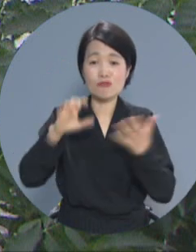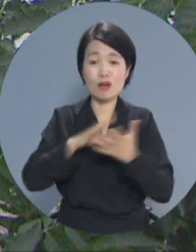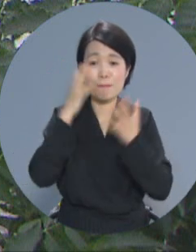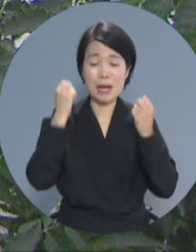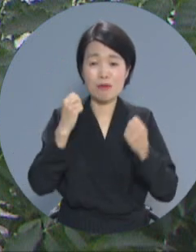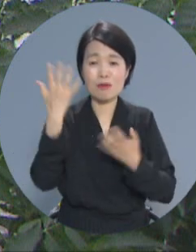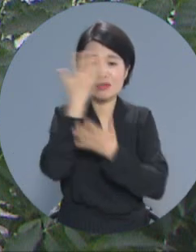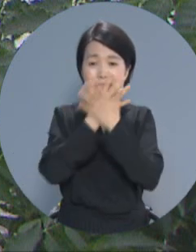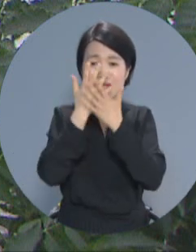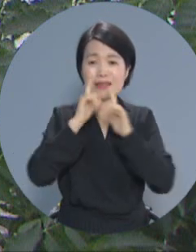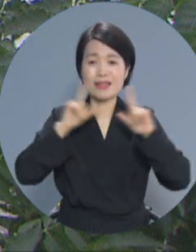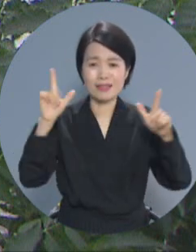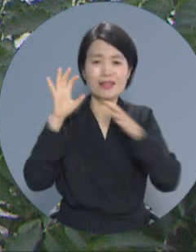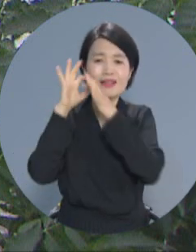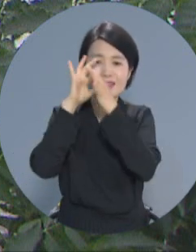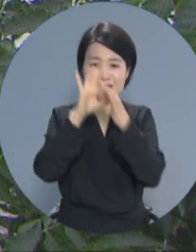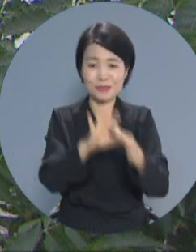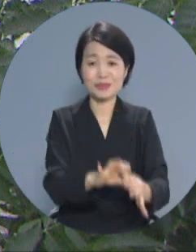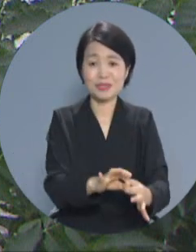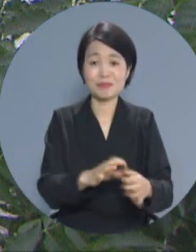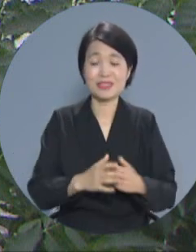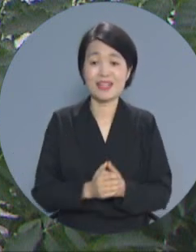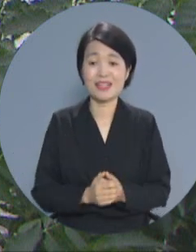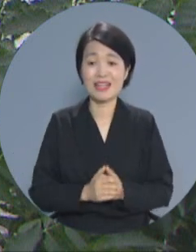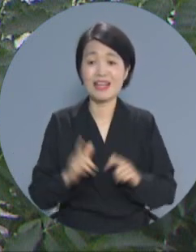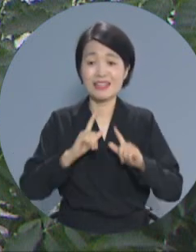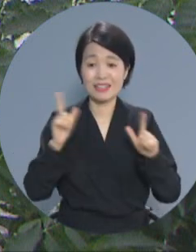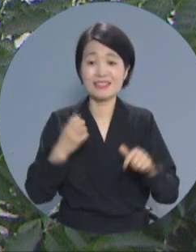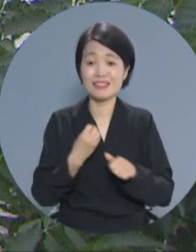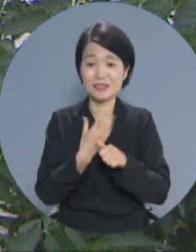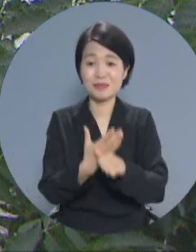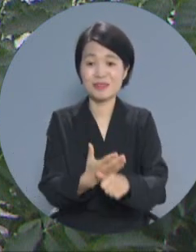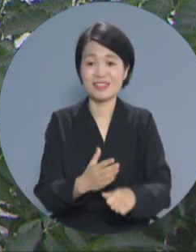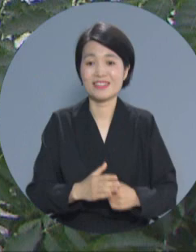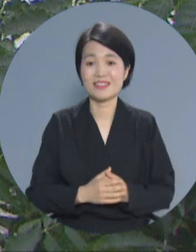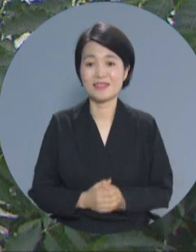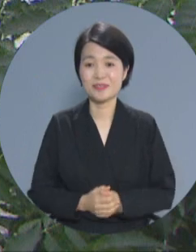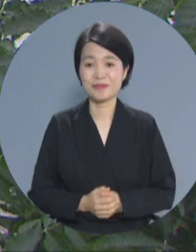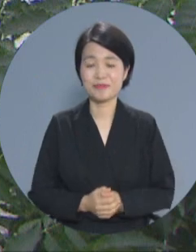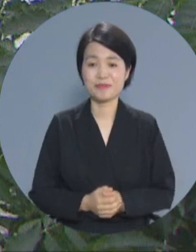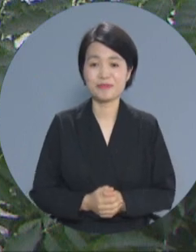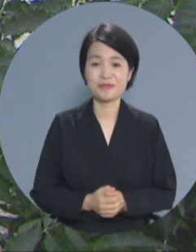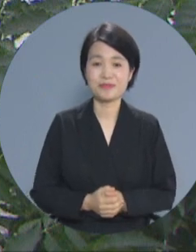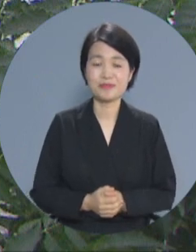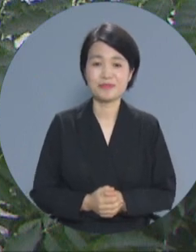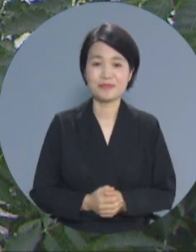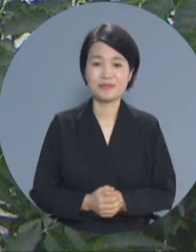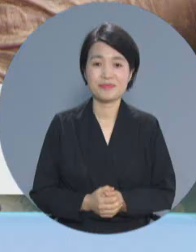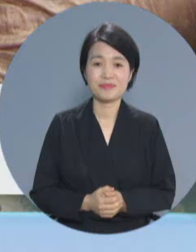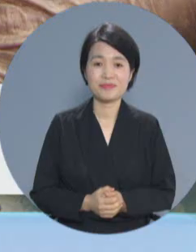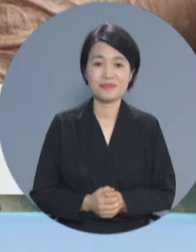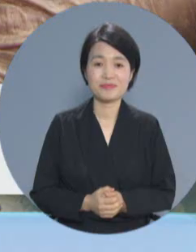흐린 날씨가 이어질 것으로 보입니다. 지금까지 AI 날씨였습니다.